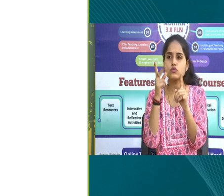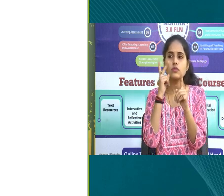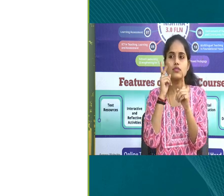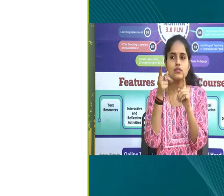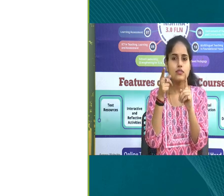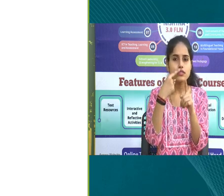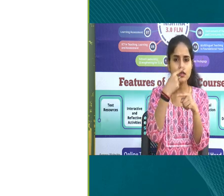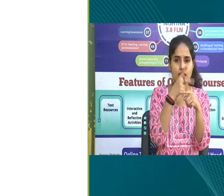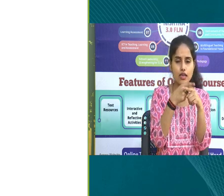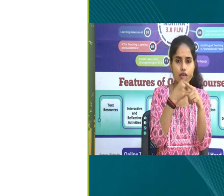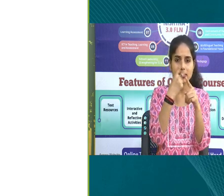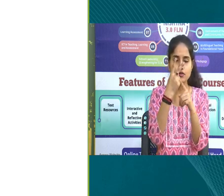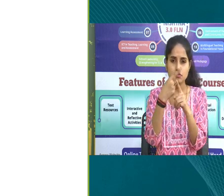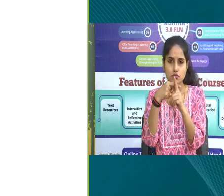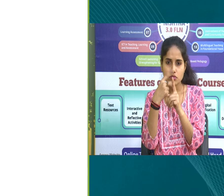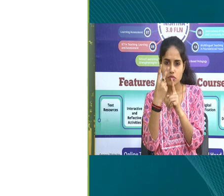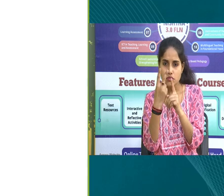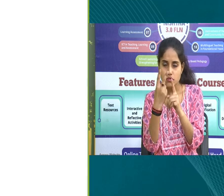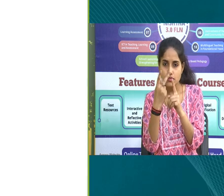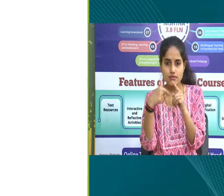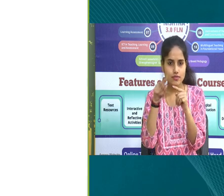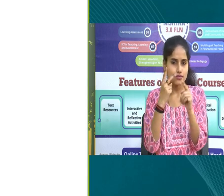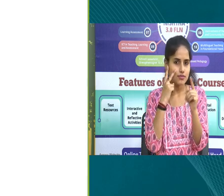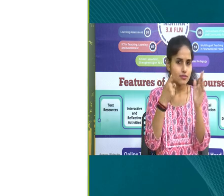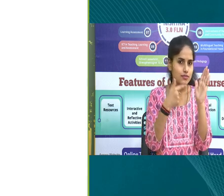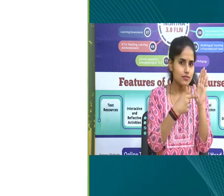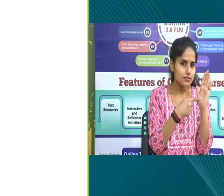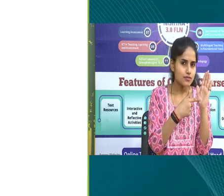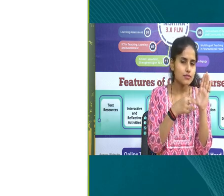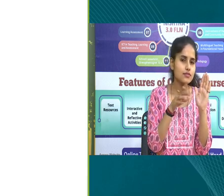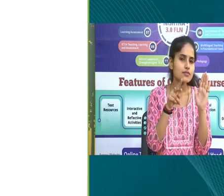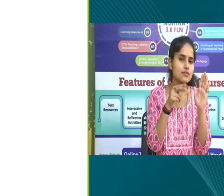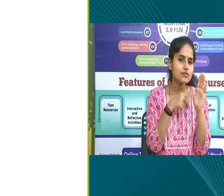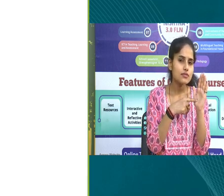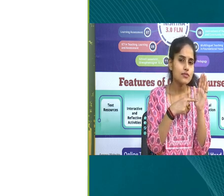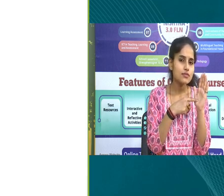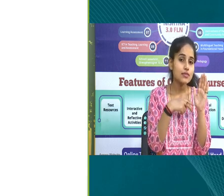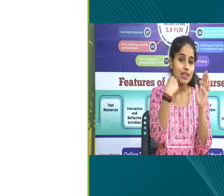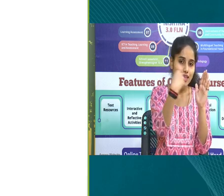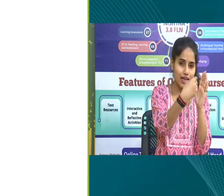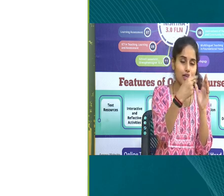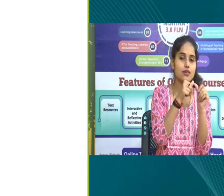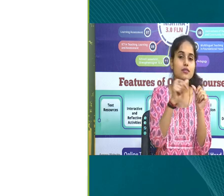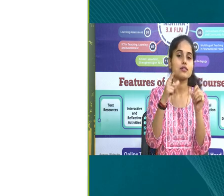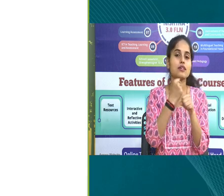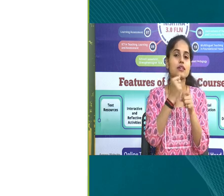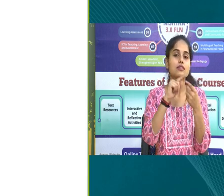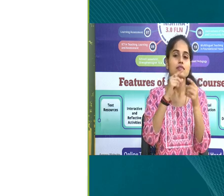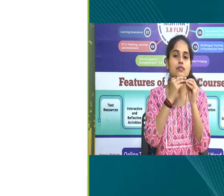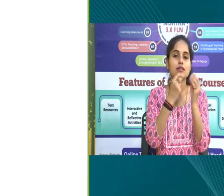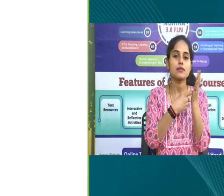करवाए द आप से हमने एक्टिविटी भी की थी तो देखिए ये कहलाते हैं हमारे अलजेब्राइक एक्सप्रेस